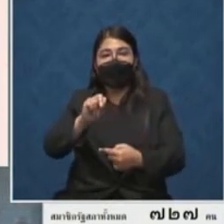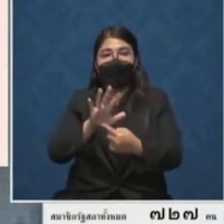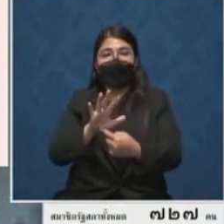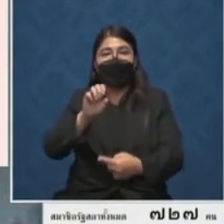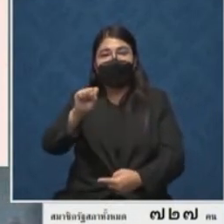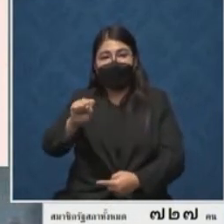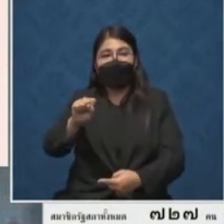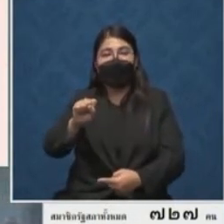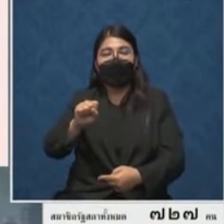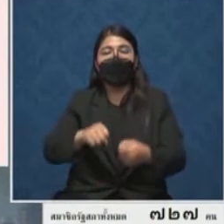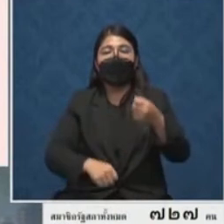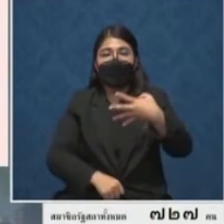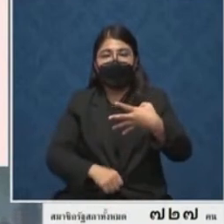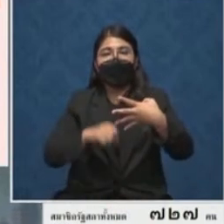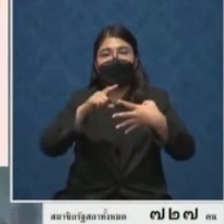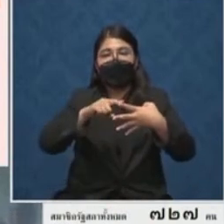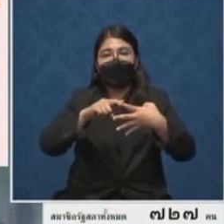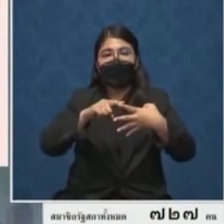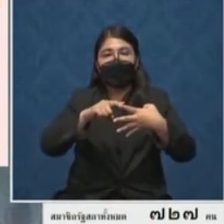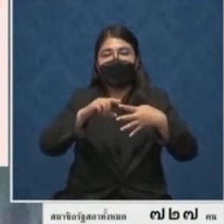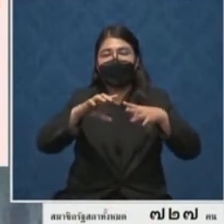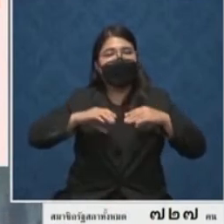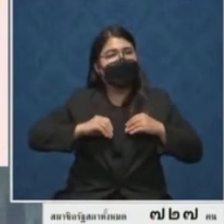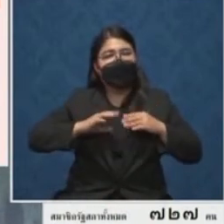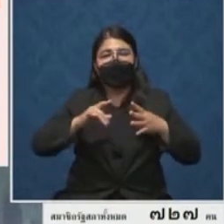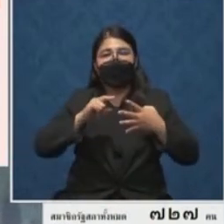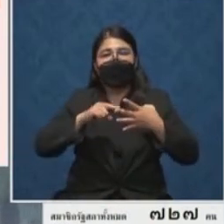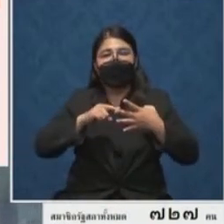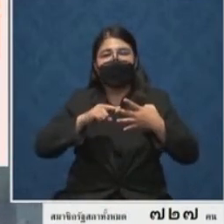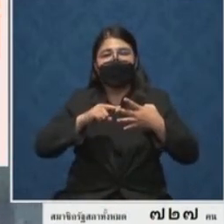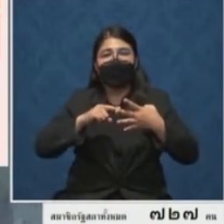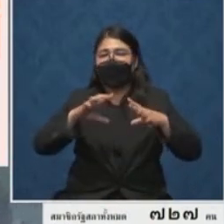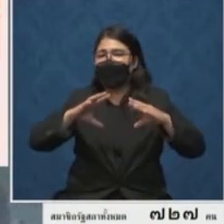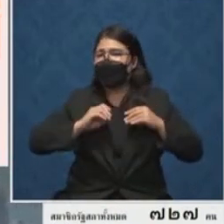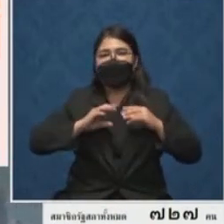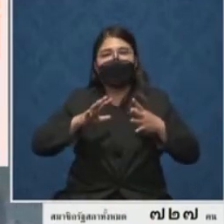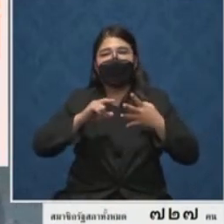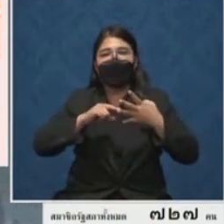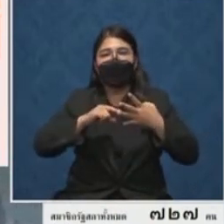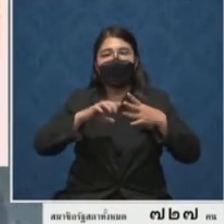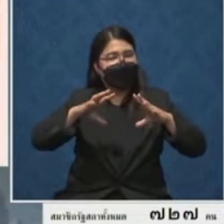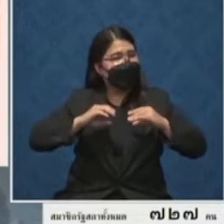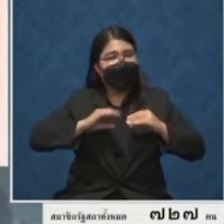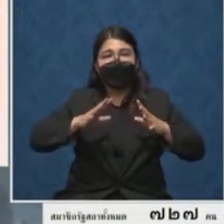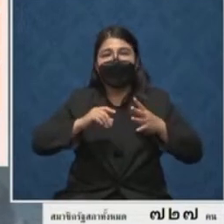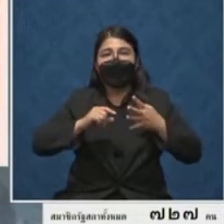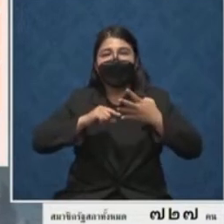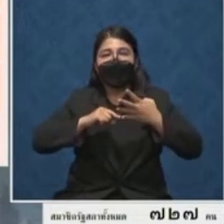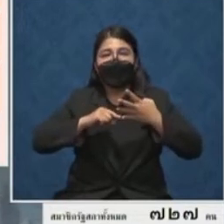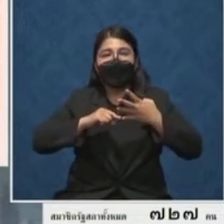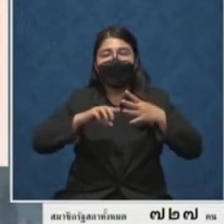การ2ไม่รับหลักการ3ไม่รับหลักการ4ไม่รับหลักการ